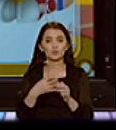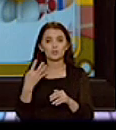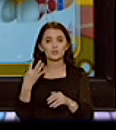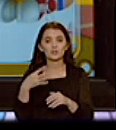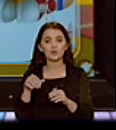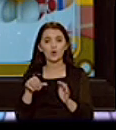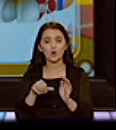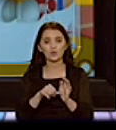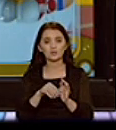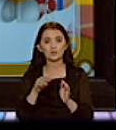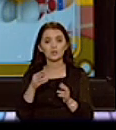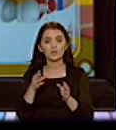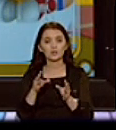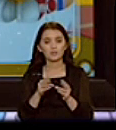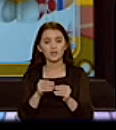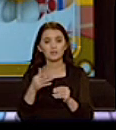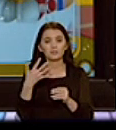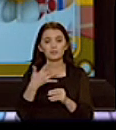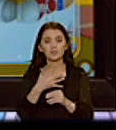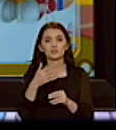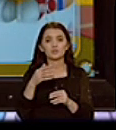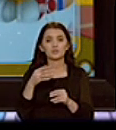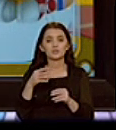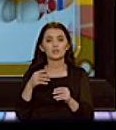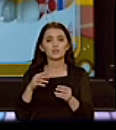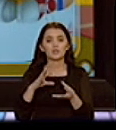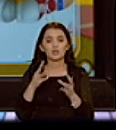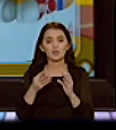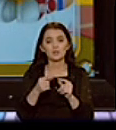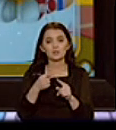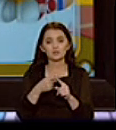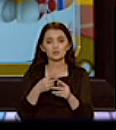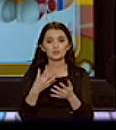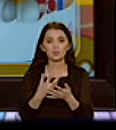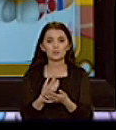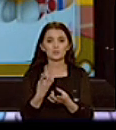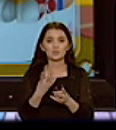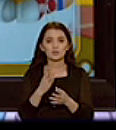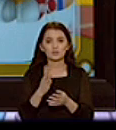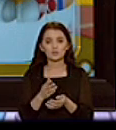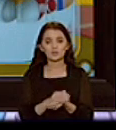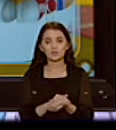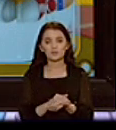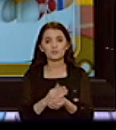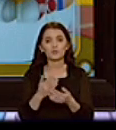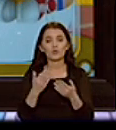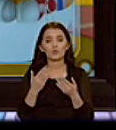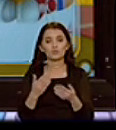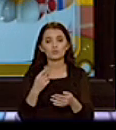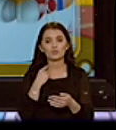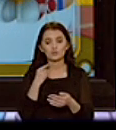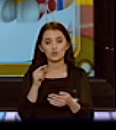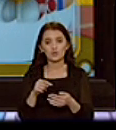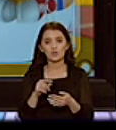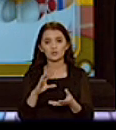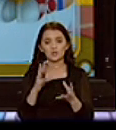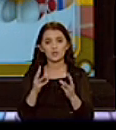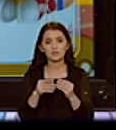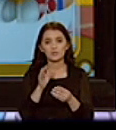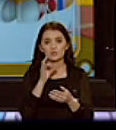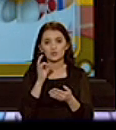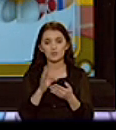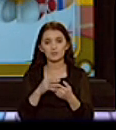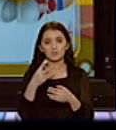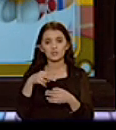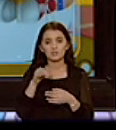14946 bilan 5840 ning yig'indisini topib olish kerak. Ushbu sonlar yig'indisi esa